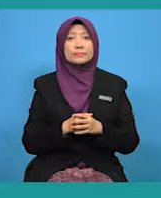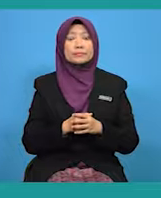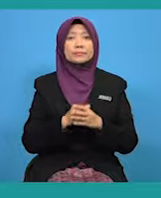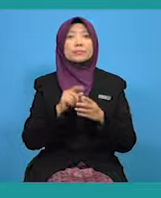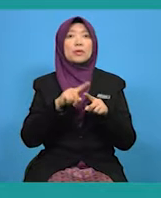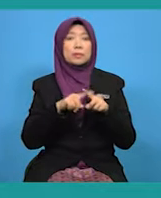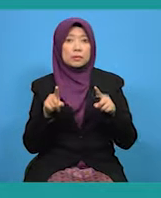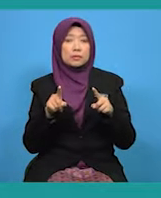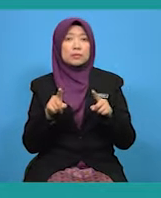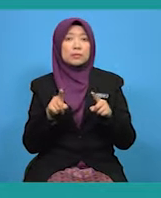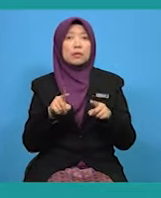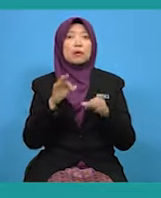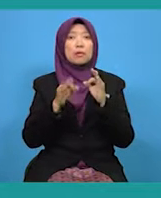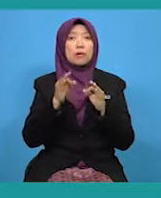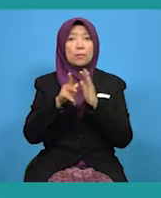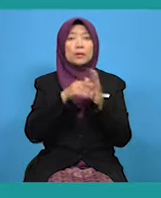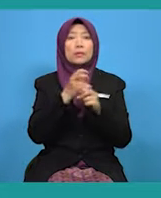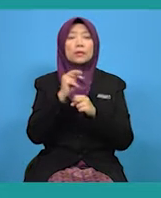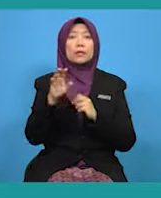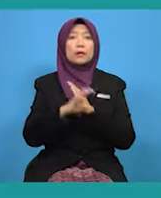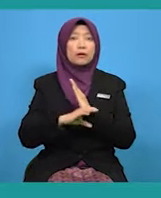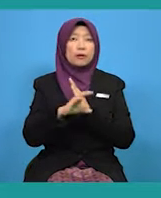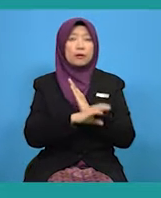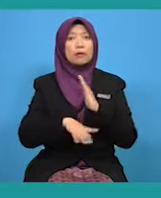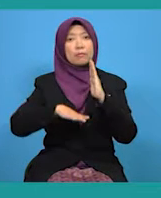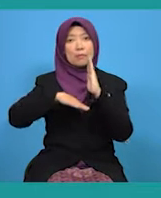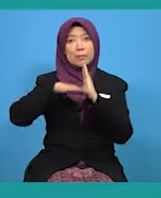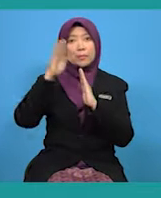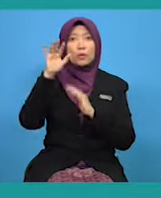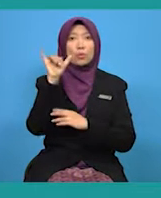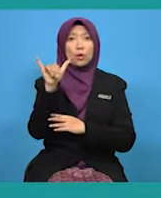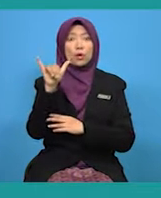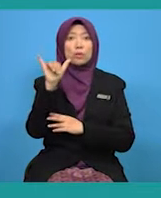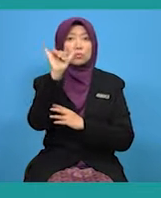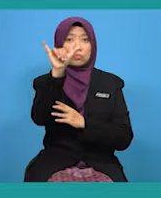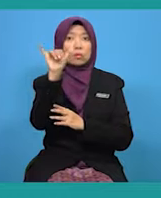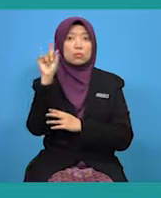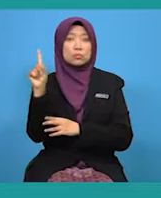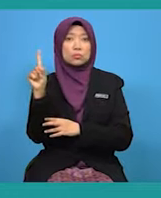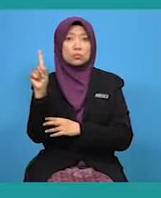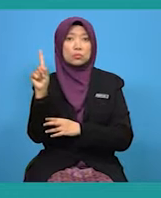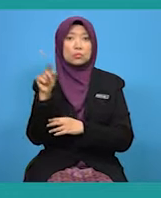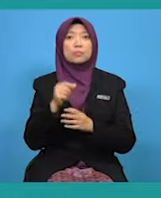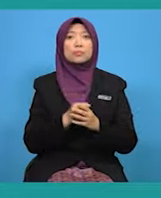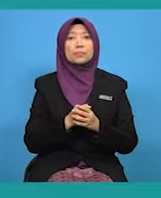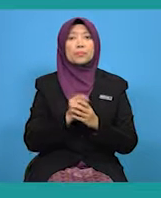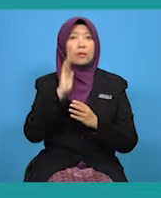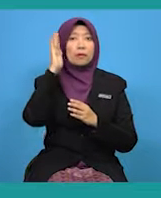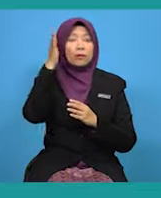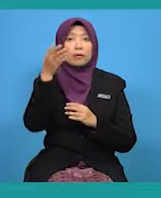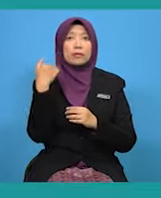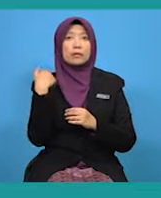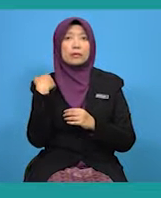sebaliknya jika pendapatan negara melebihi hewan Yaitu dimulai satu didapati